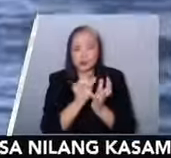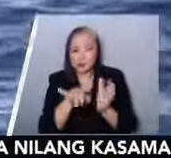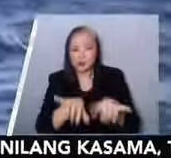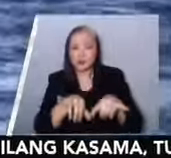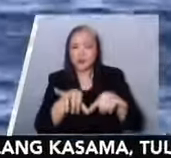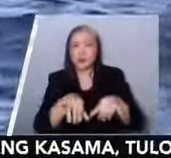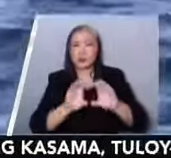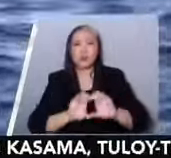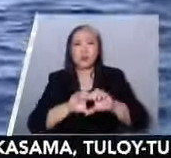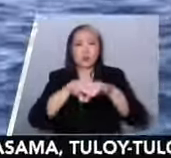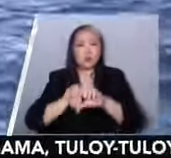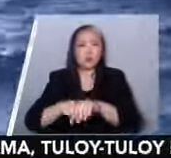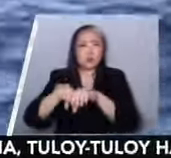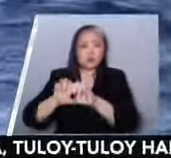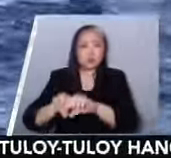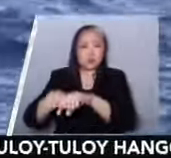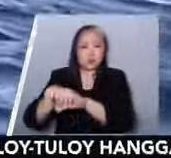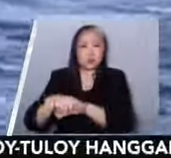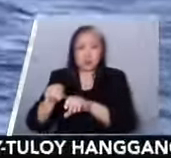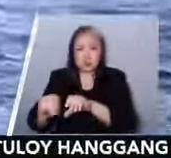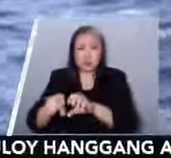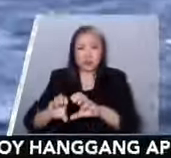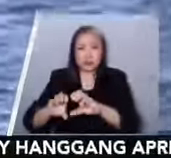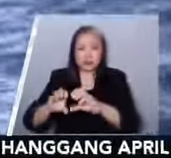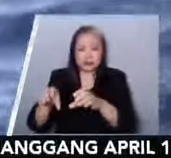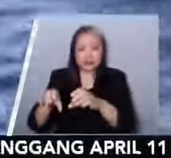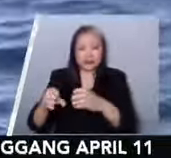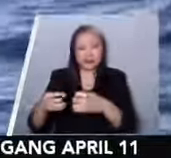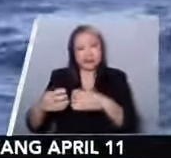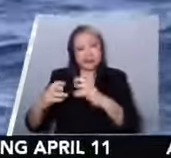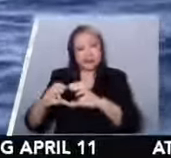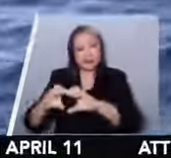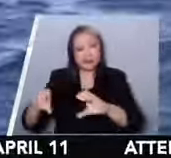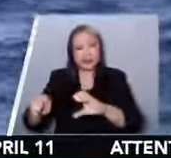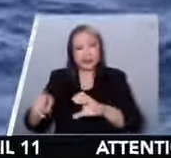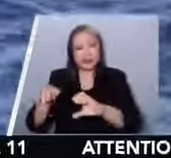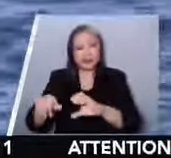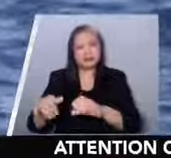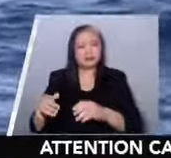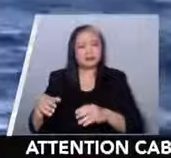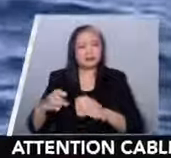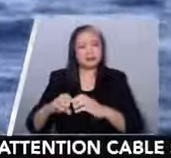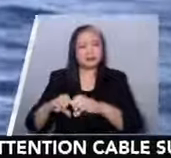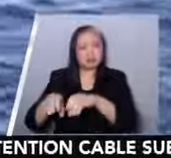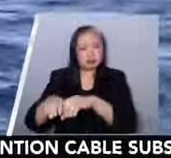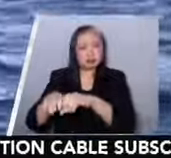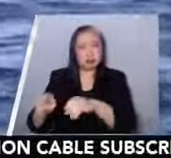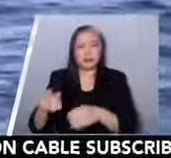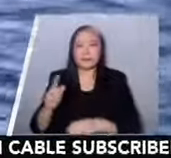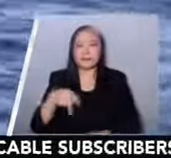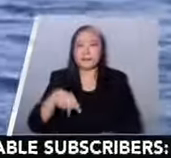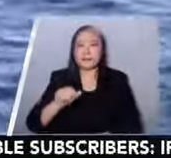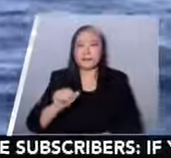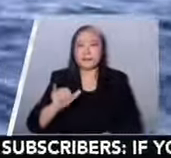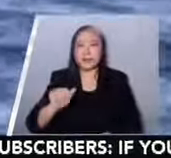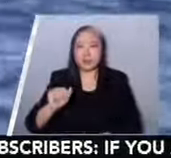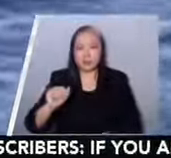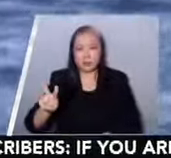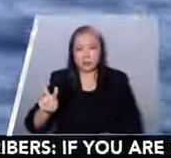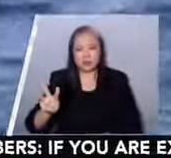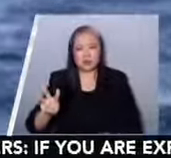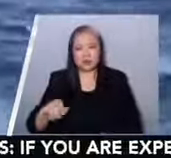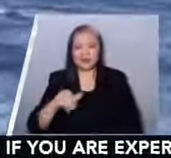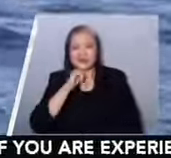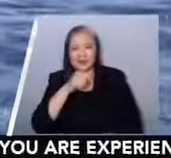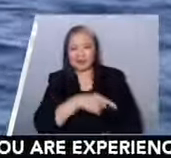nilalagay siya doon sa kung saan makaka-float yung payaw. So usually, hindi ito sa mga coral reefs.